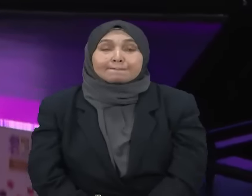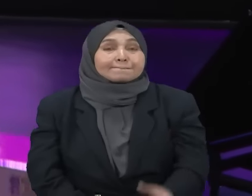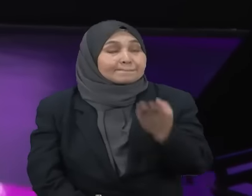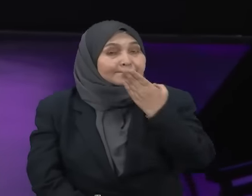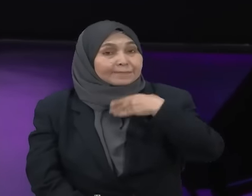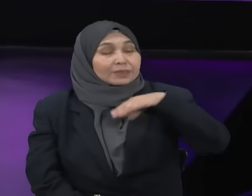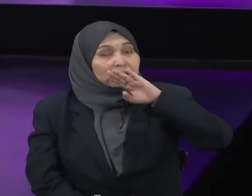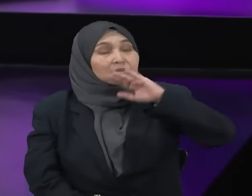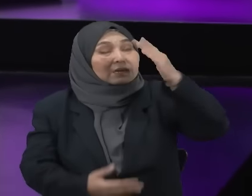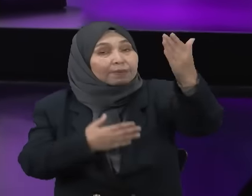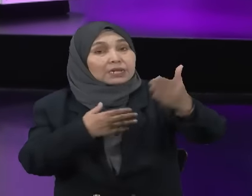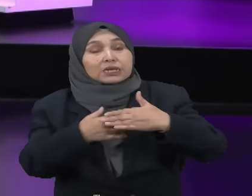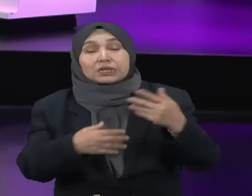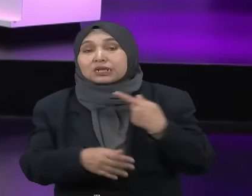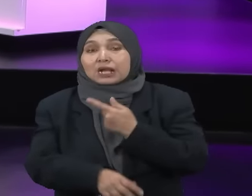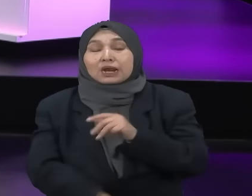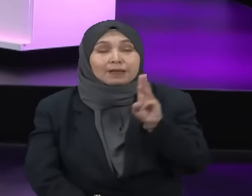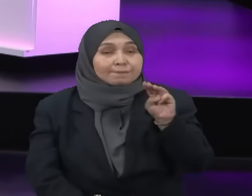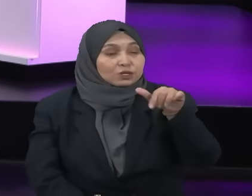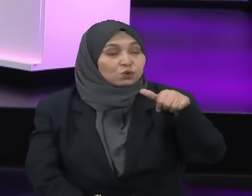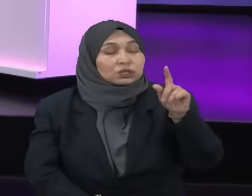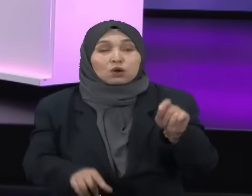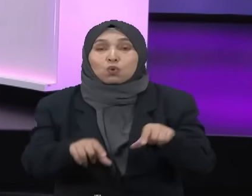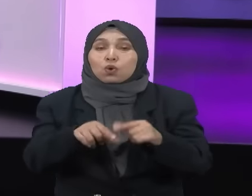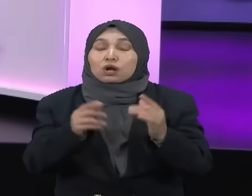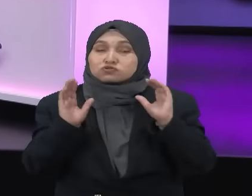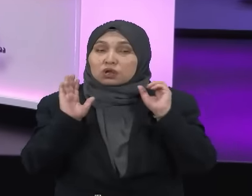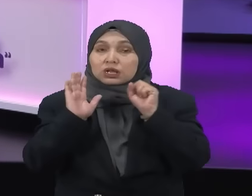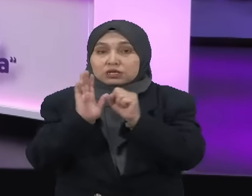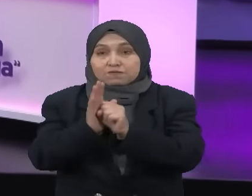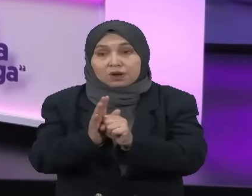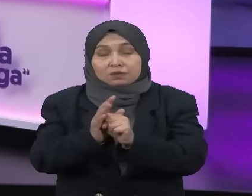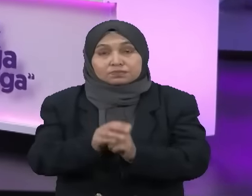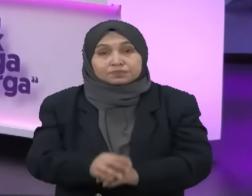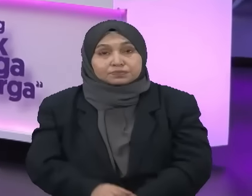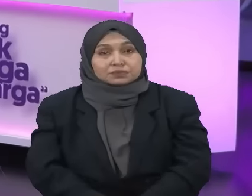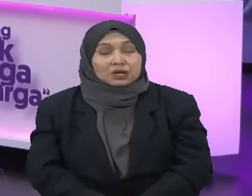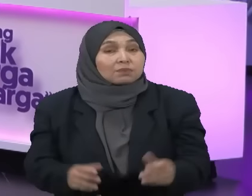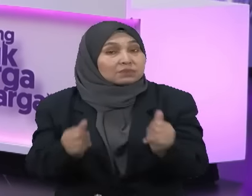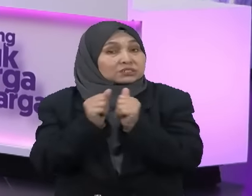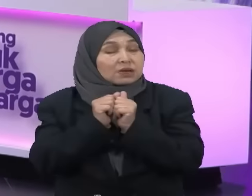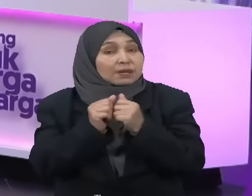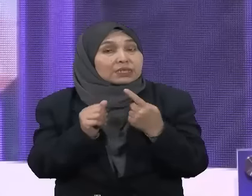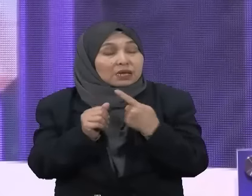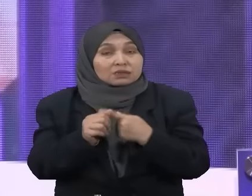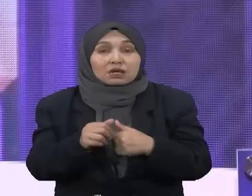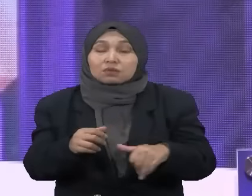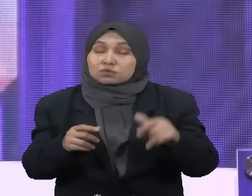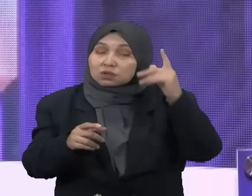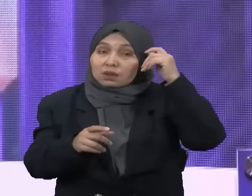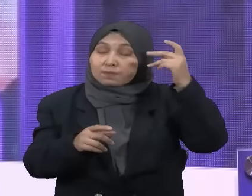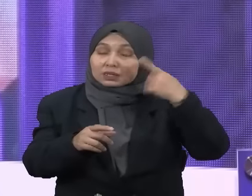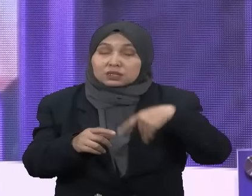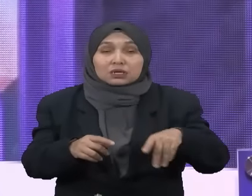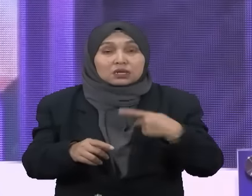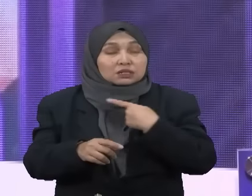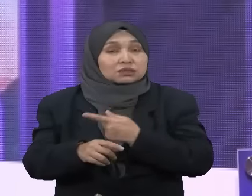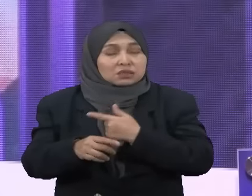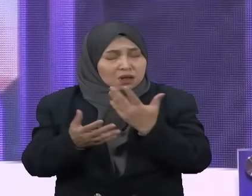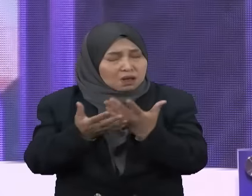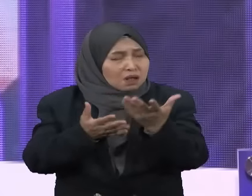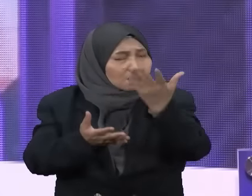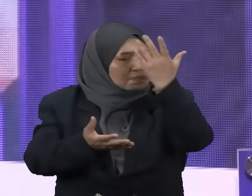Alhamdulillah, kembali kita dalam My Quran Time, Quran, Solat dan Infak. Sama-sama tuan-tuan dan puan-puan dirahmati Allah Subhanahu Wa Taala, kita telusuri